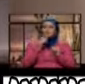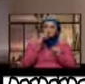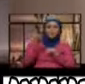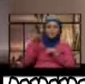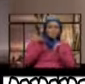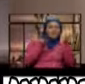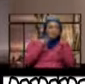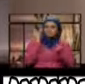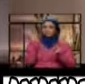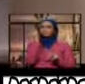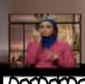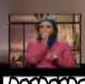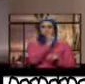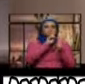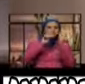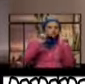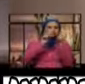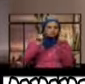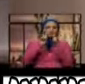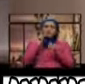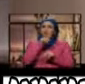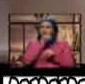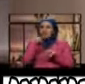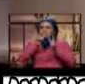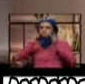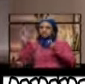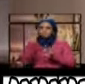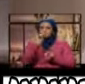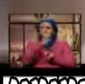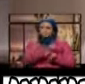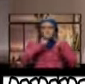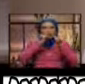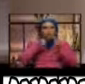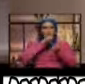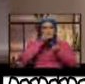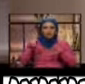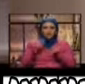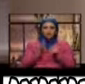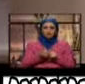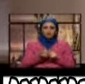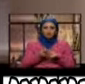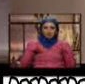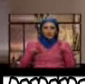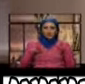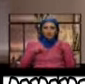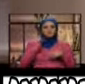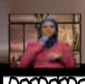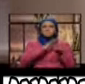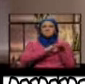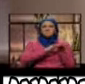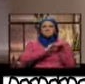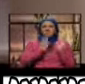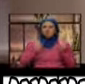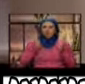يعني بقى برج المراقبة بتاع مطار القاهرة. دي مصيبة، دي كارثة. فانكسرت عنده حدة الخوف، انكسرت